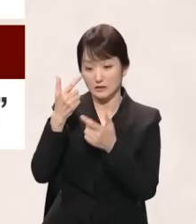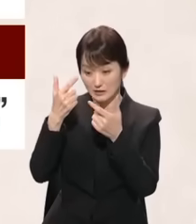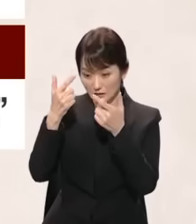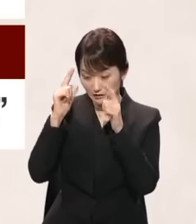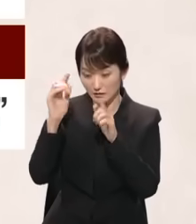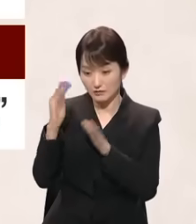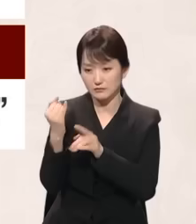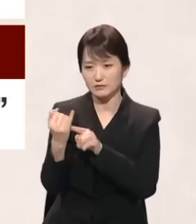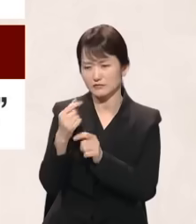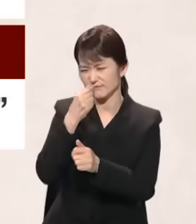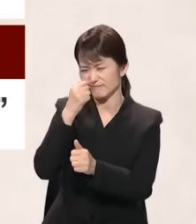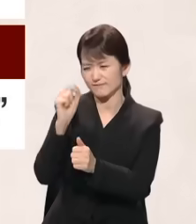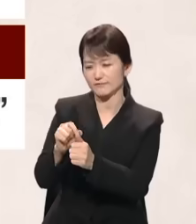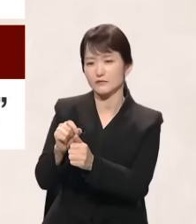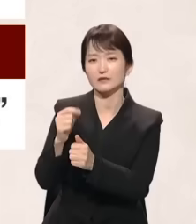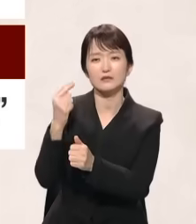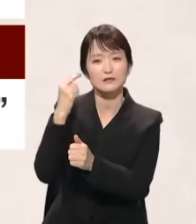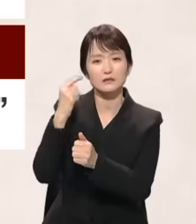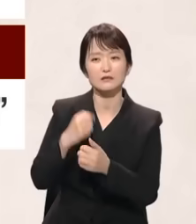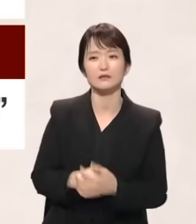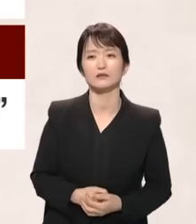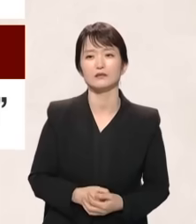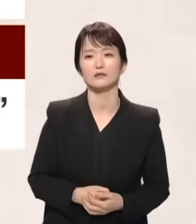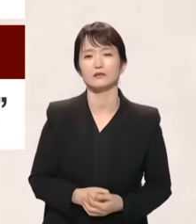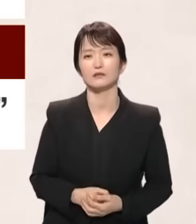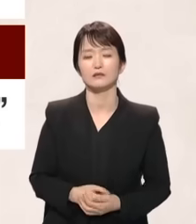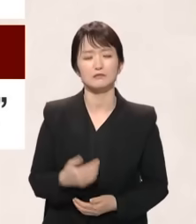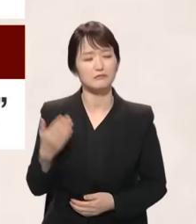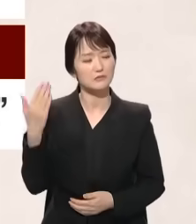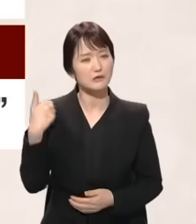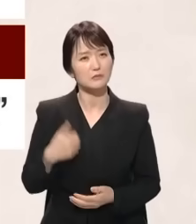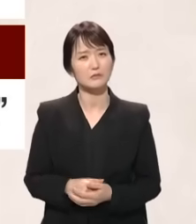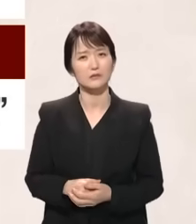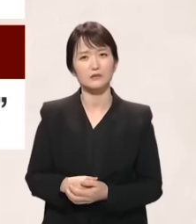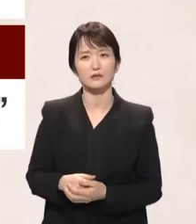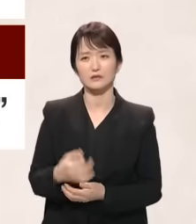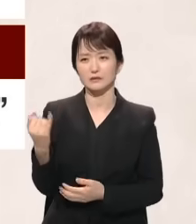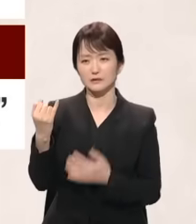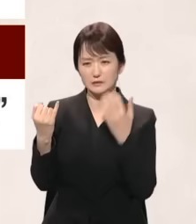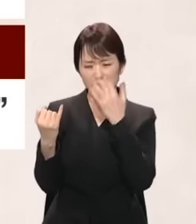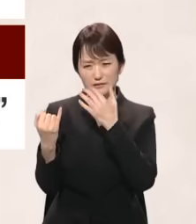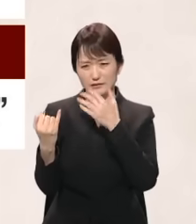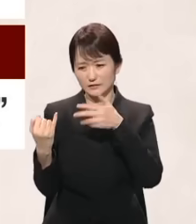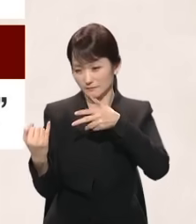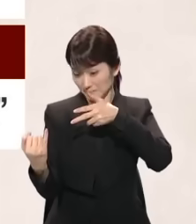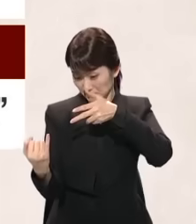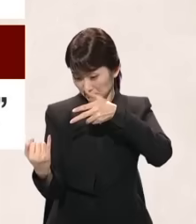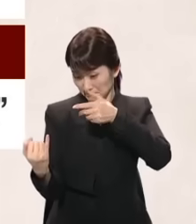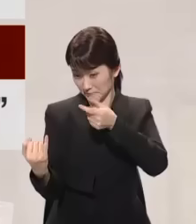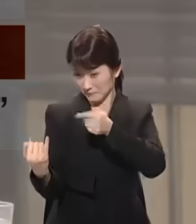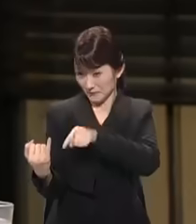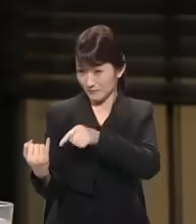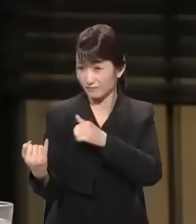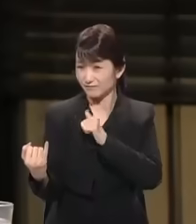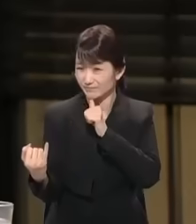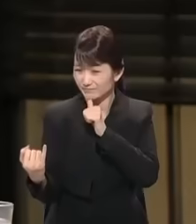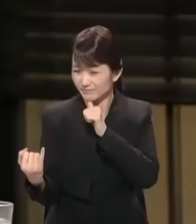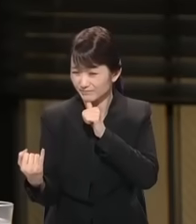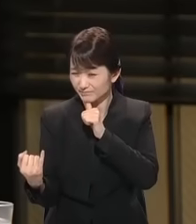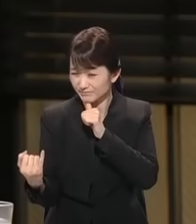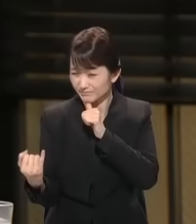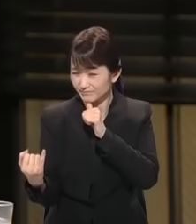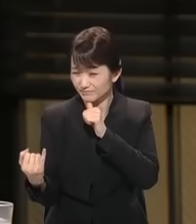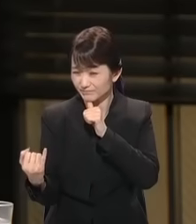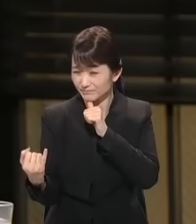들었다고 하는데 충격적입니다 번방 사건 언급하면서 야 너도 가난해서 저런데 영상 파는 거 아니야 이런